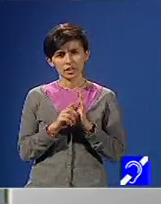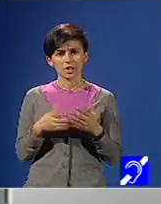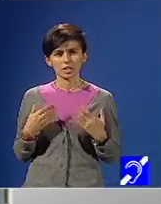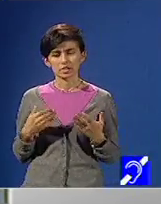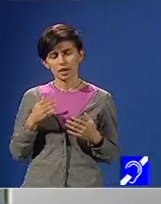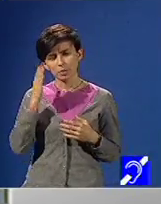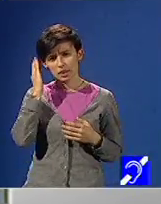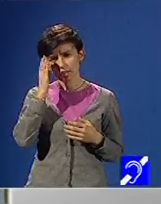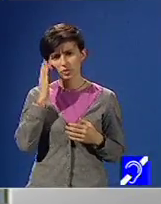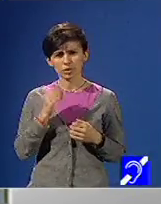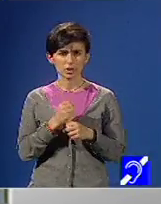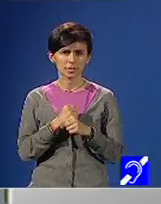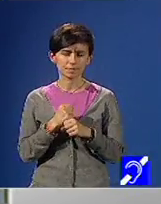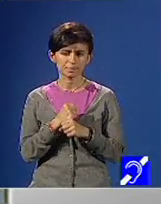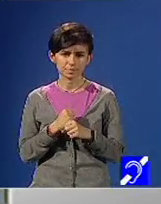studii